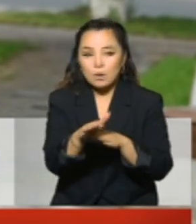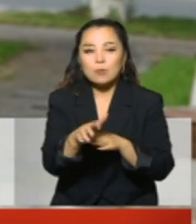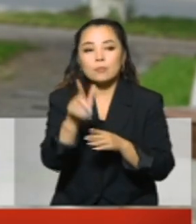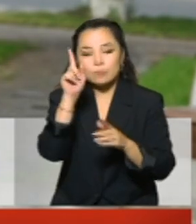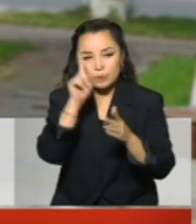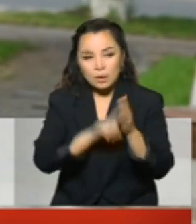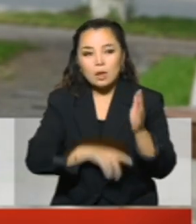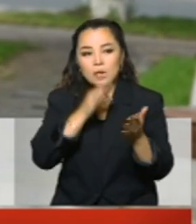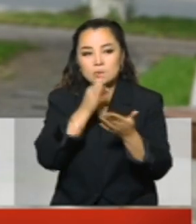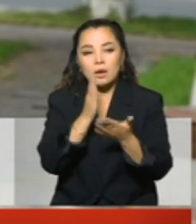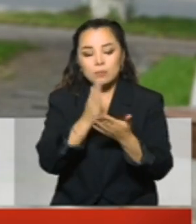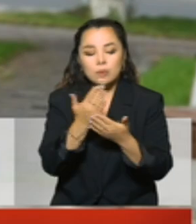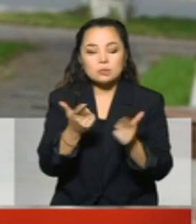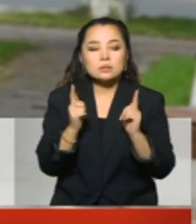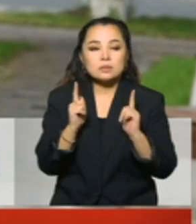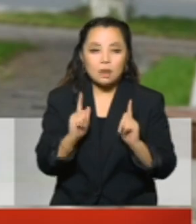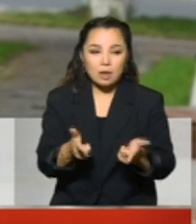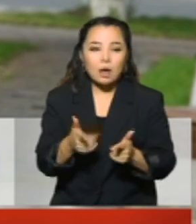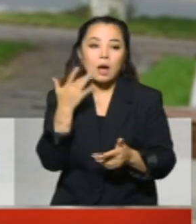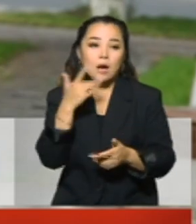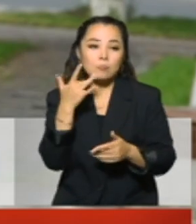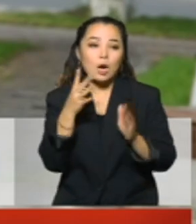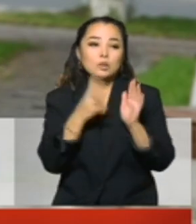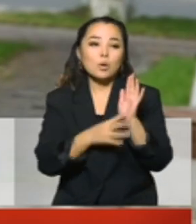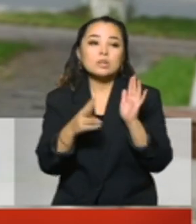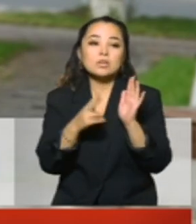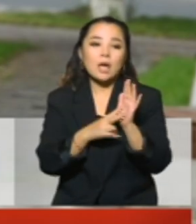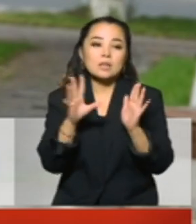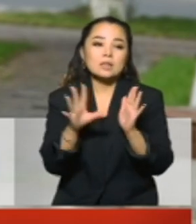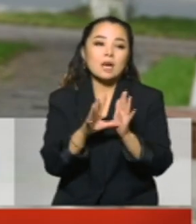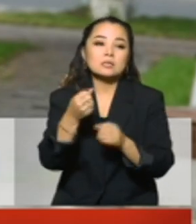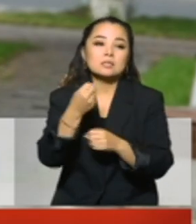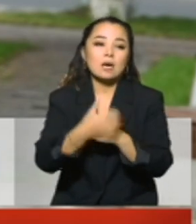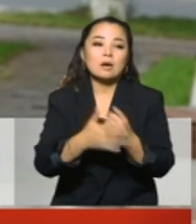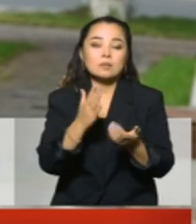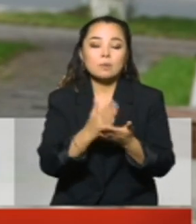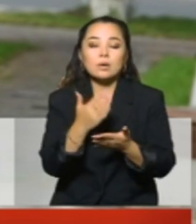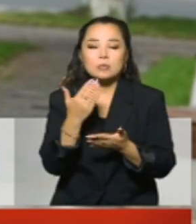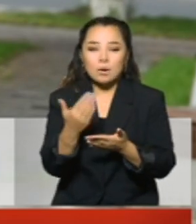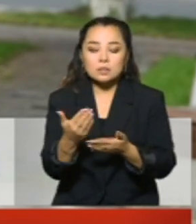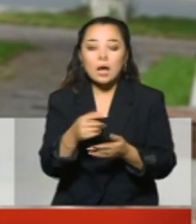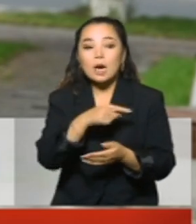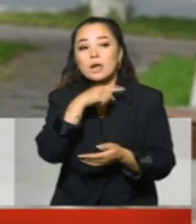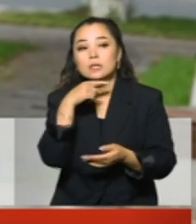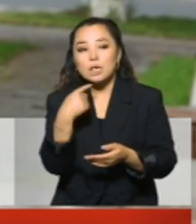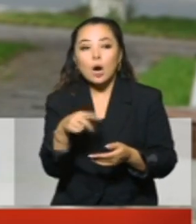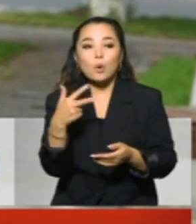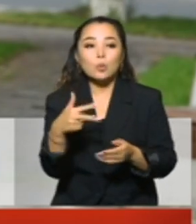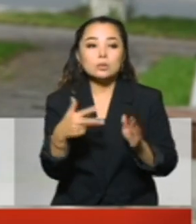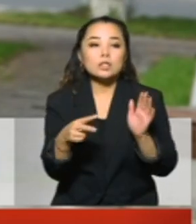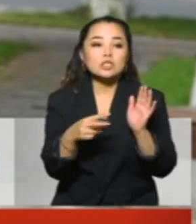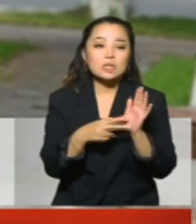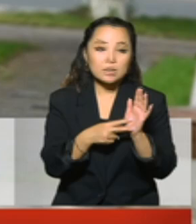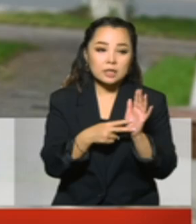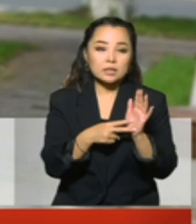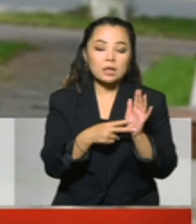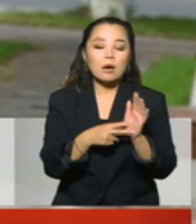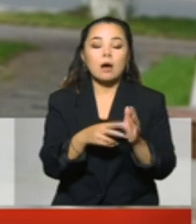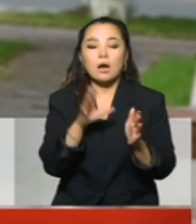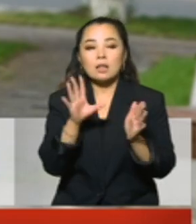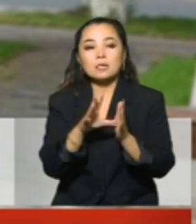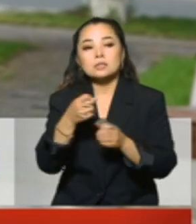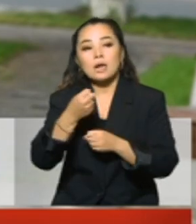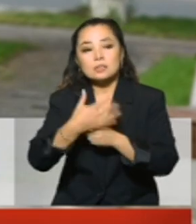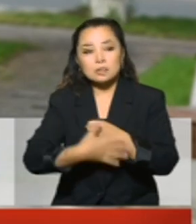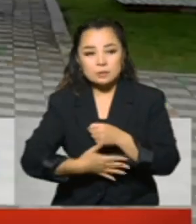қосылам. Себебі Америкада 97 электр станциясы, Россияда 37 атом